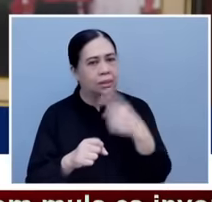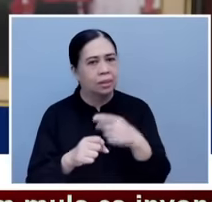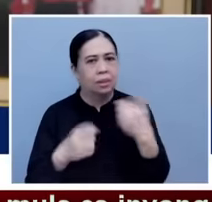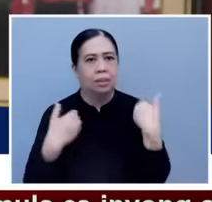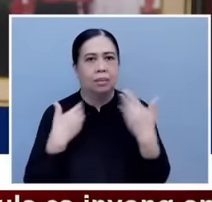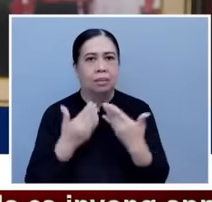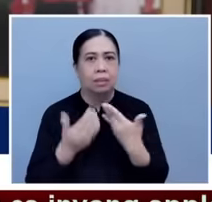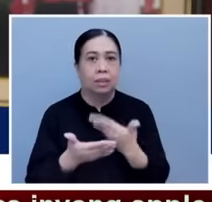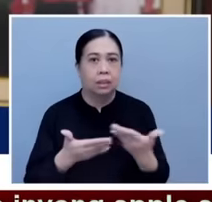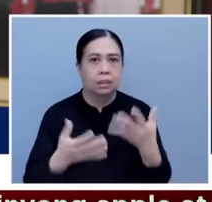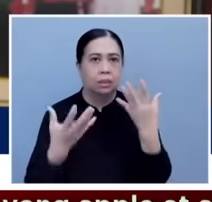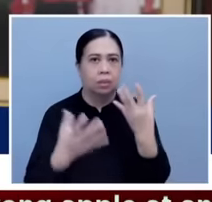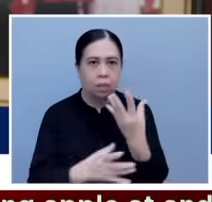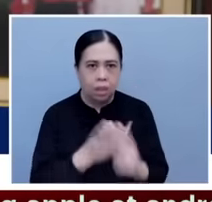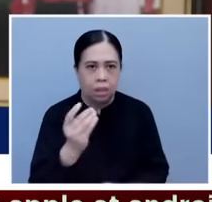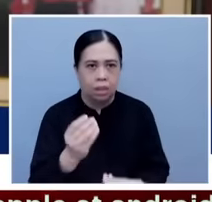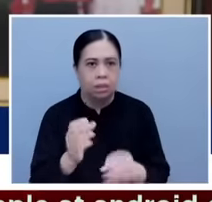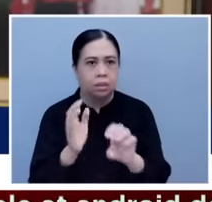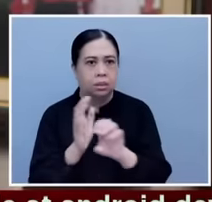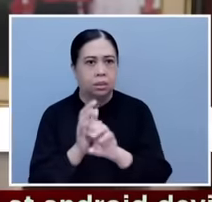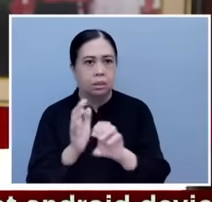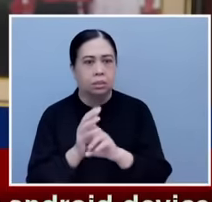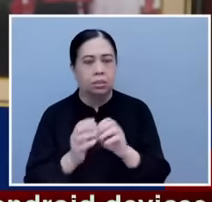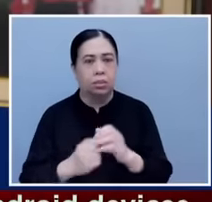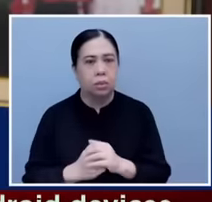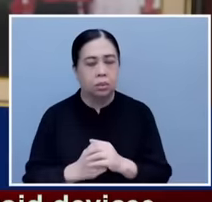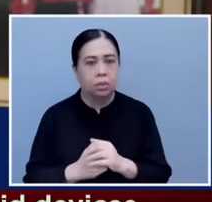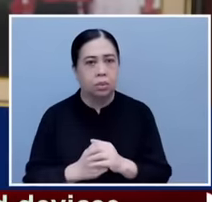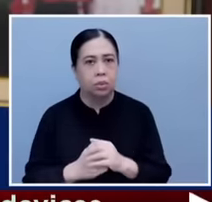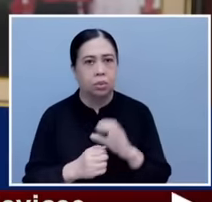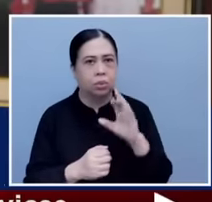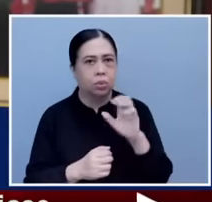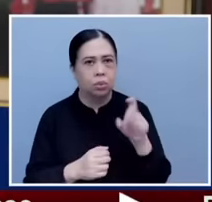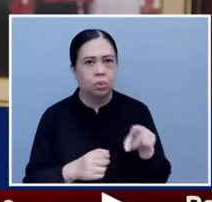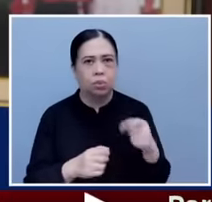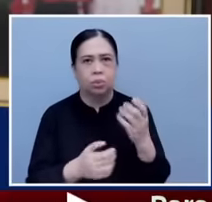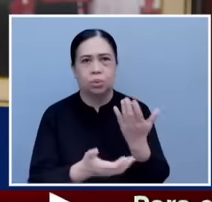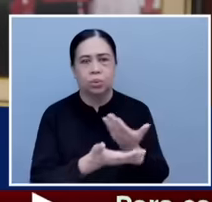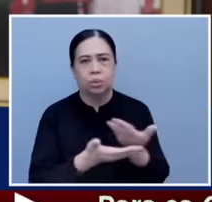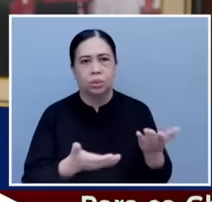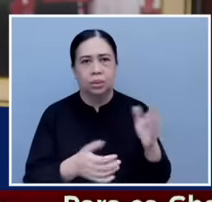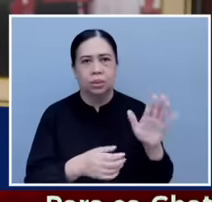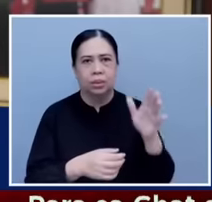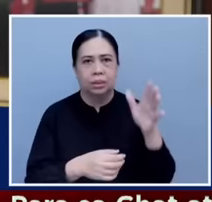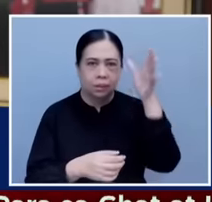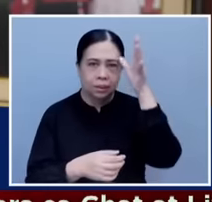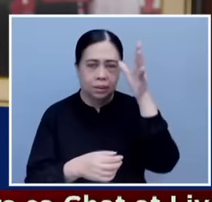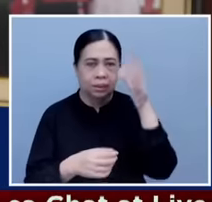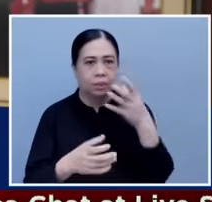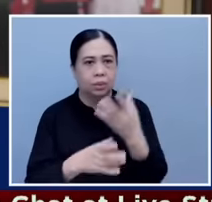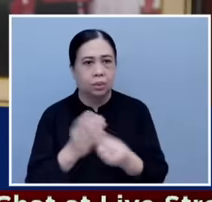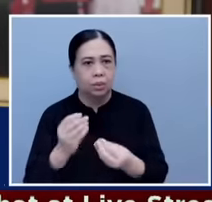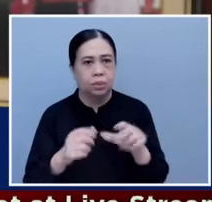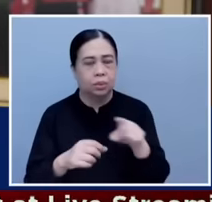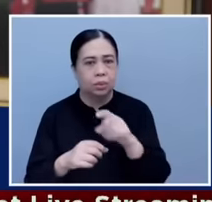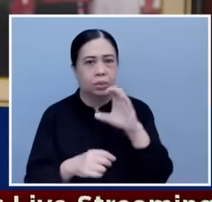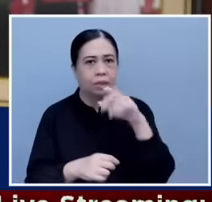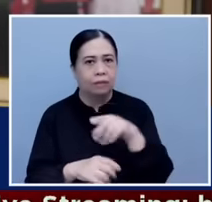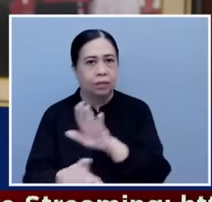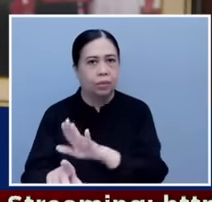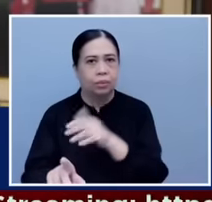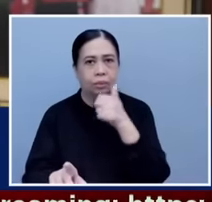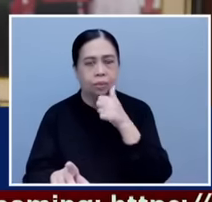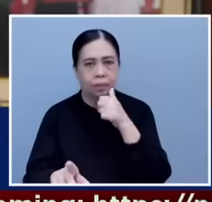nawala tulad po ng yung mechanical tools, yung tiring rings at saka yung nawawalan rin po yung cellphone ng biktima.